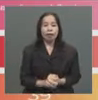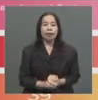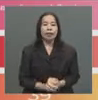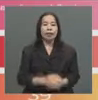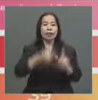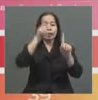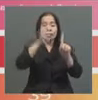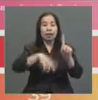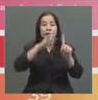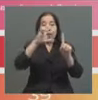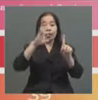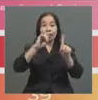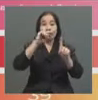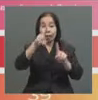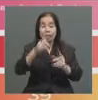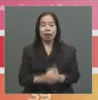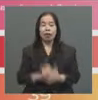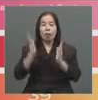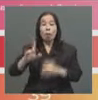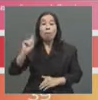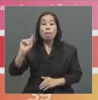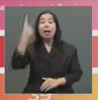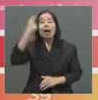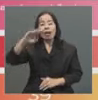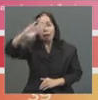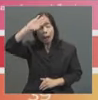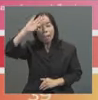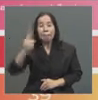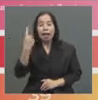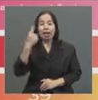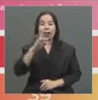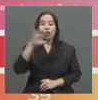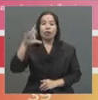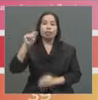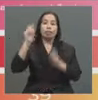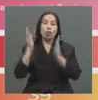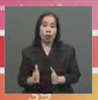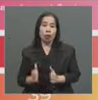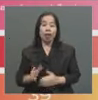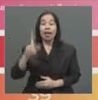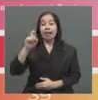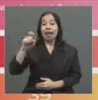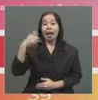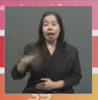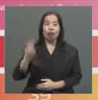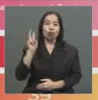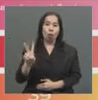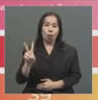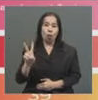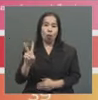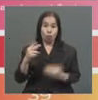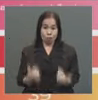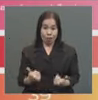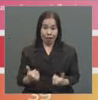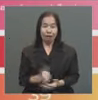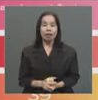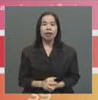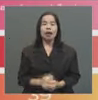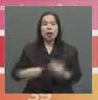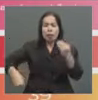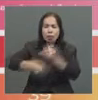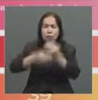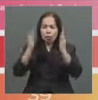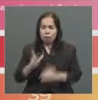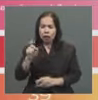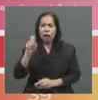1,771 มีผู้ป่วยใหม่120รายเสียชีวิต2รายซึ่งเพิ่มขึ้น2รายนี้ในราย